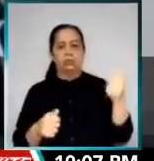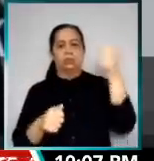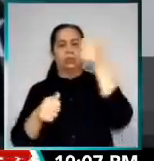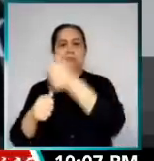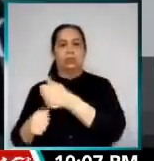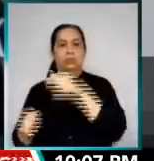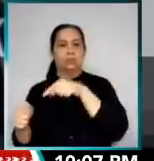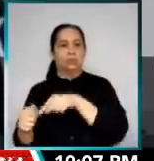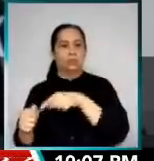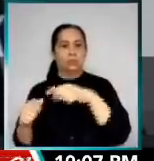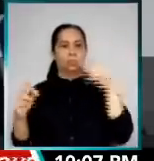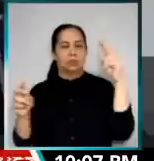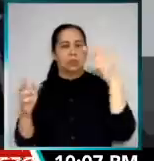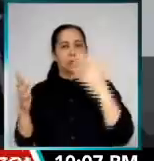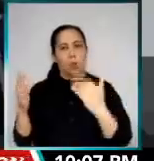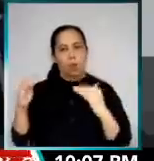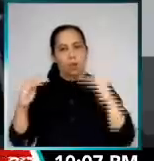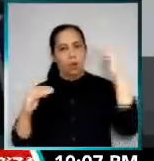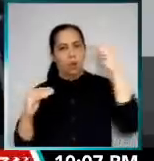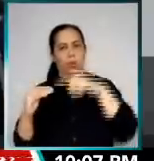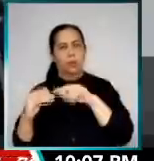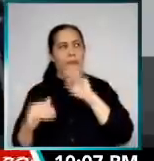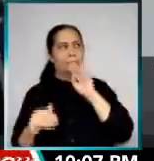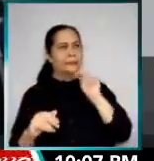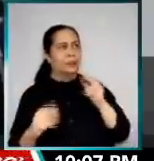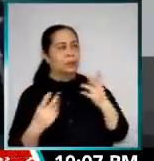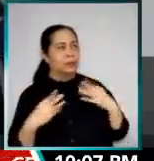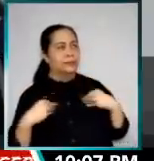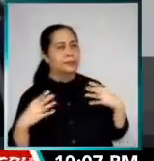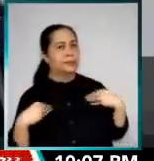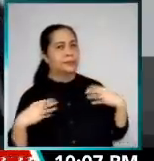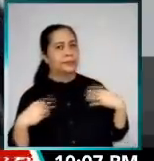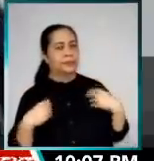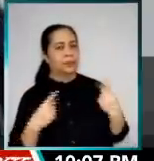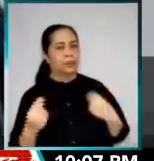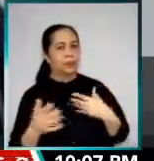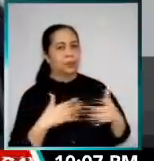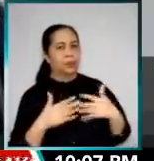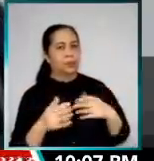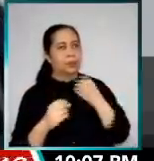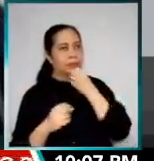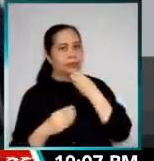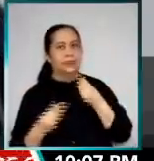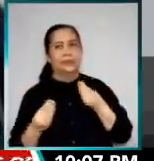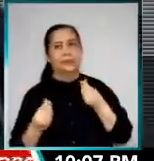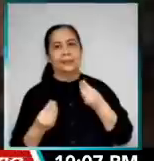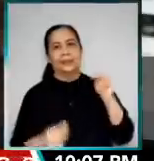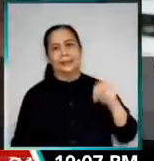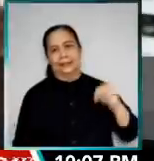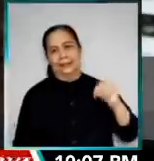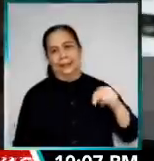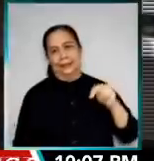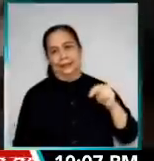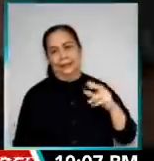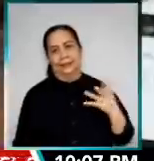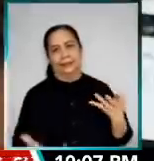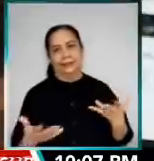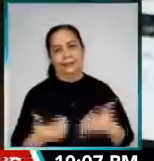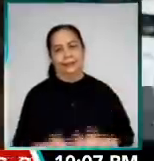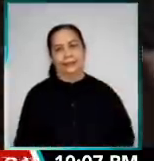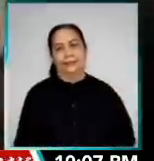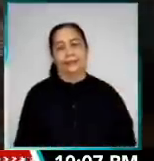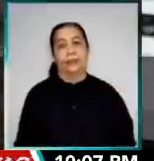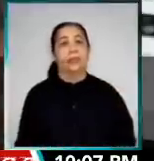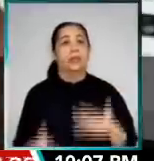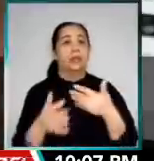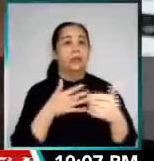other who is desperate to do whatever it takes to be financially stable. Sa kabila ng mga